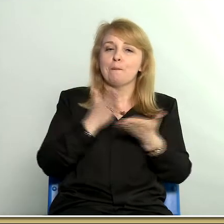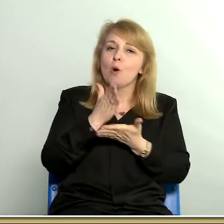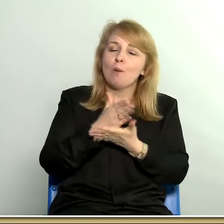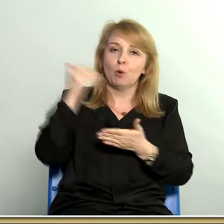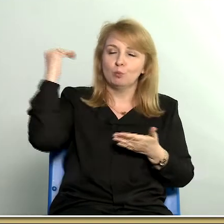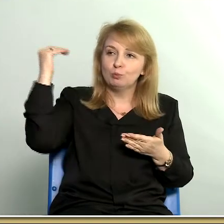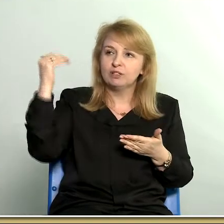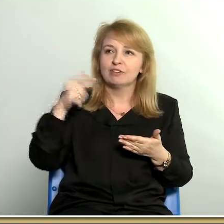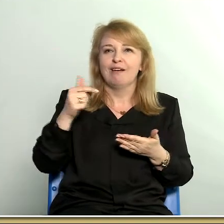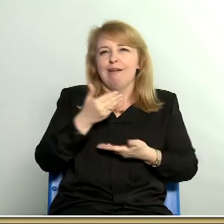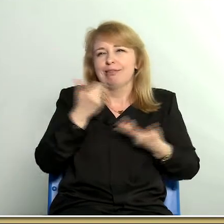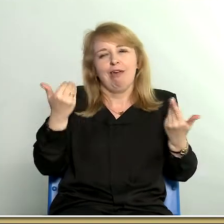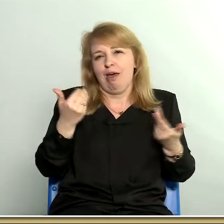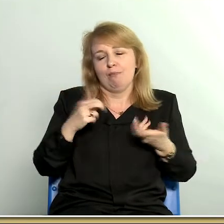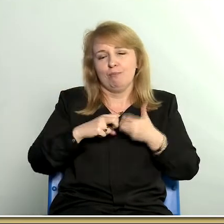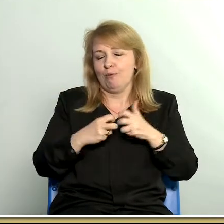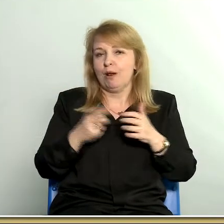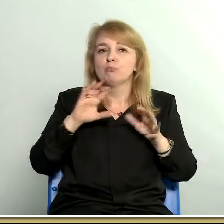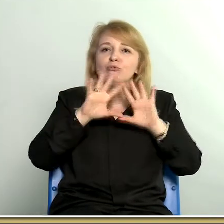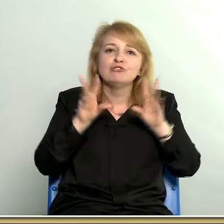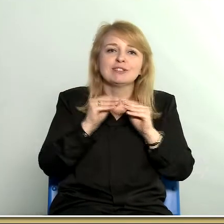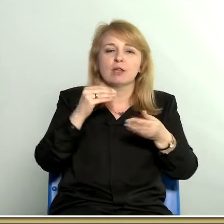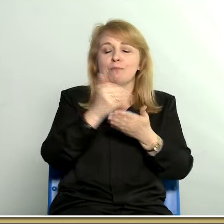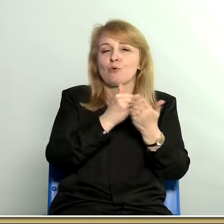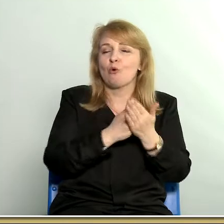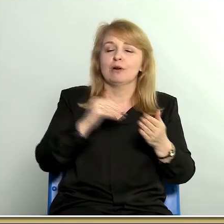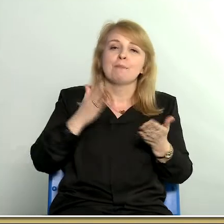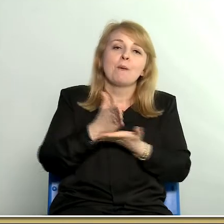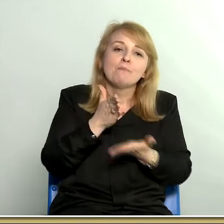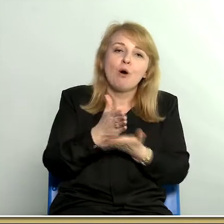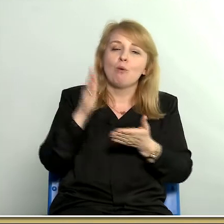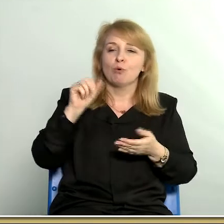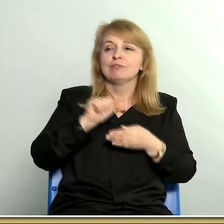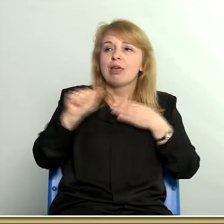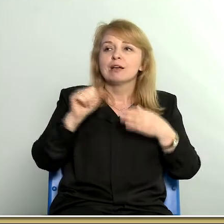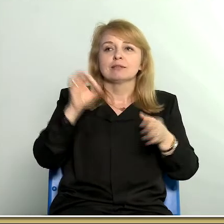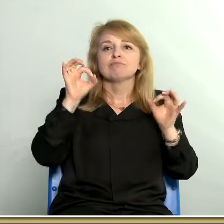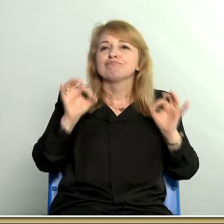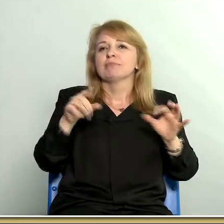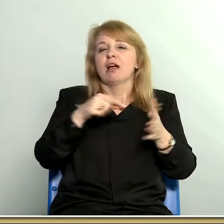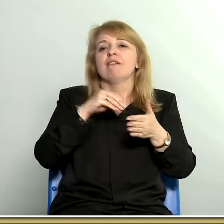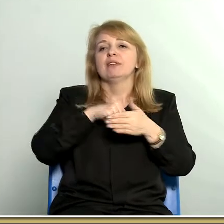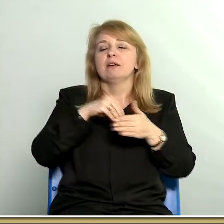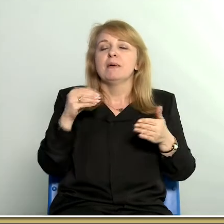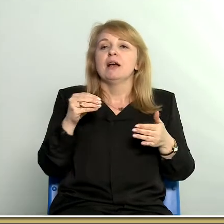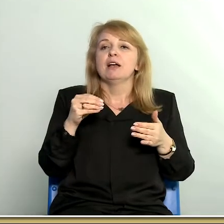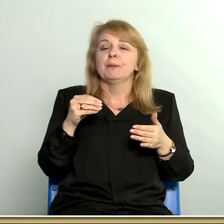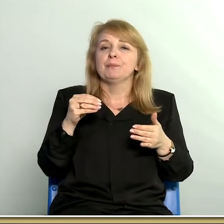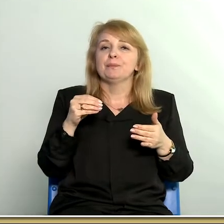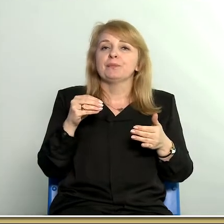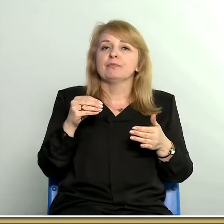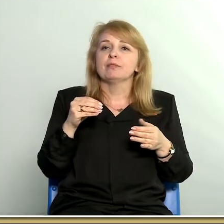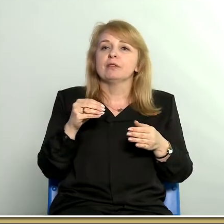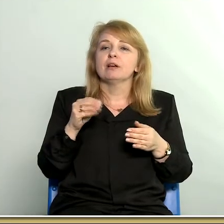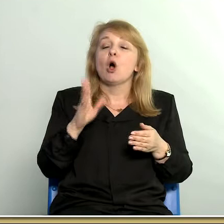to poszczególne programy pomocowe będą je przewidywały, będą je ustanawiały, one są jeszcze w opracowaniu. Natomiast jeżeli chodzi o